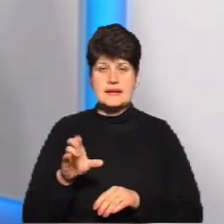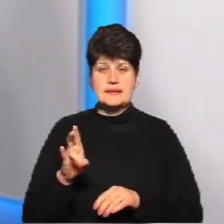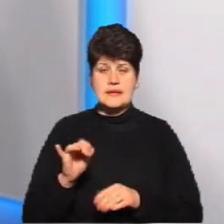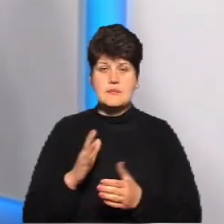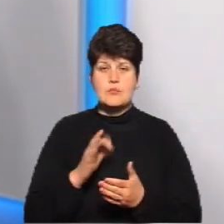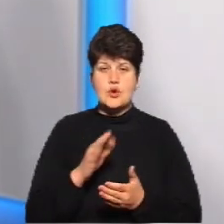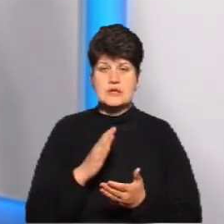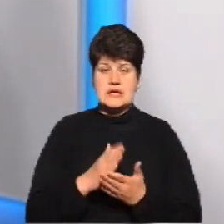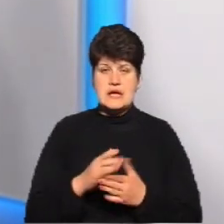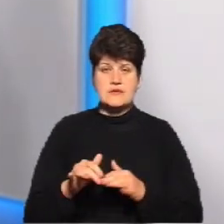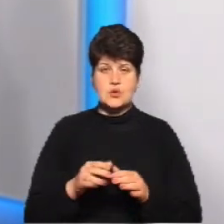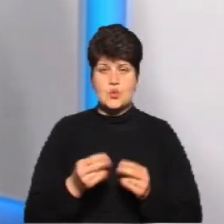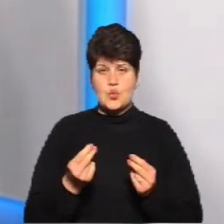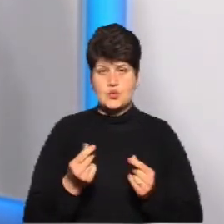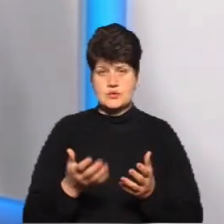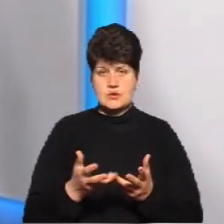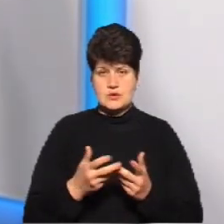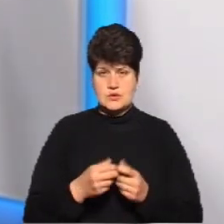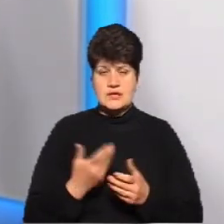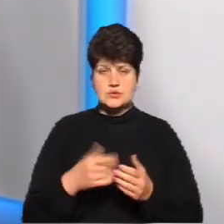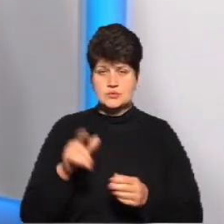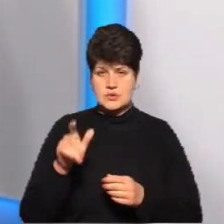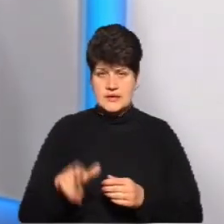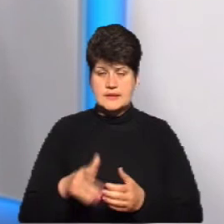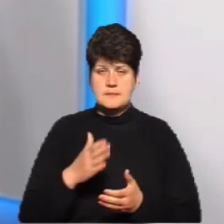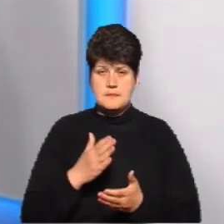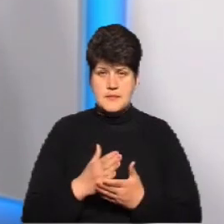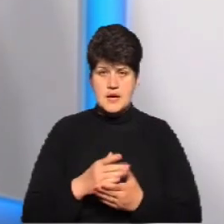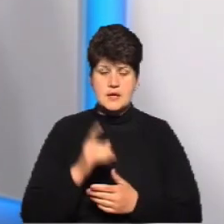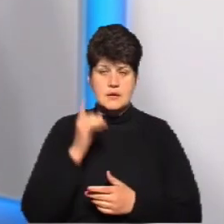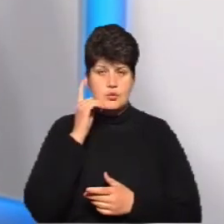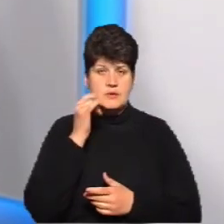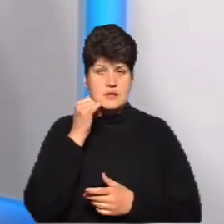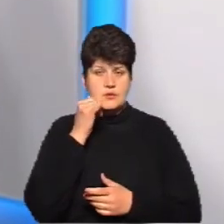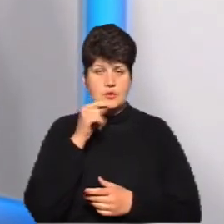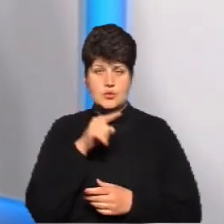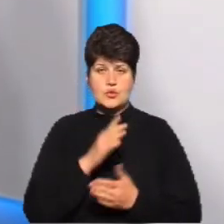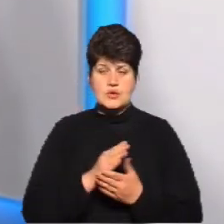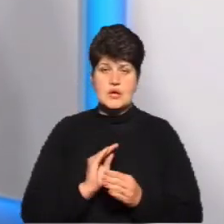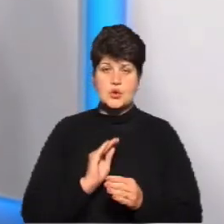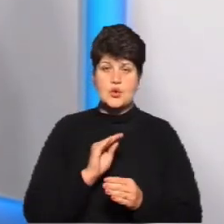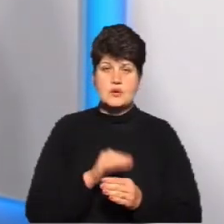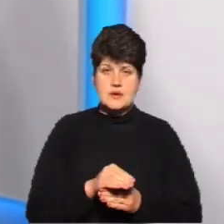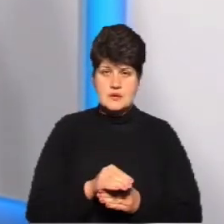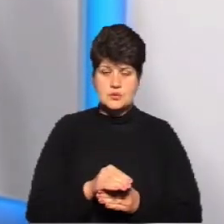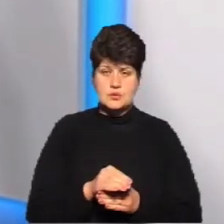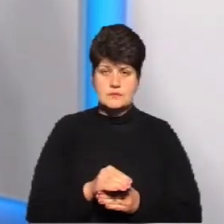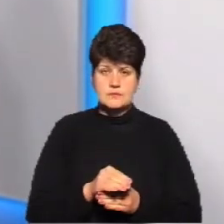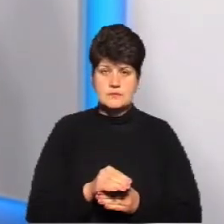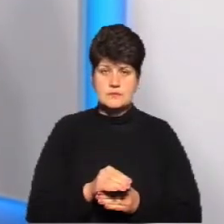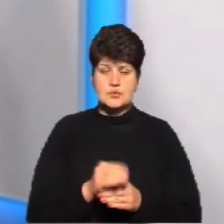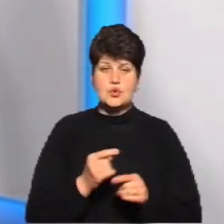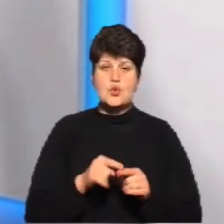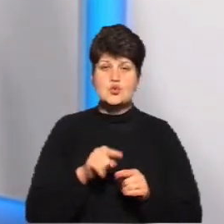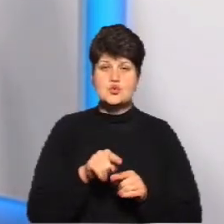коштів по рахунку. Якщо клієнт має, наприклад, мобільний телефон і в нього є додаток до цього банку, по